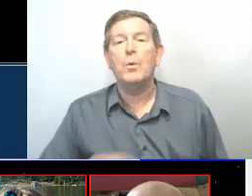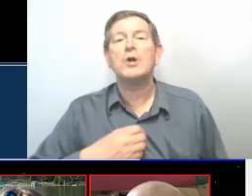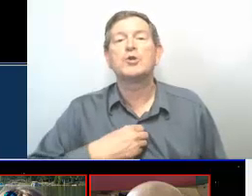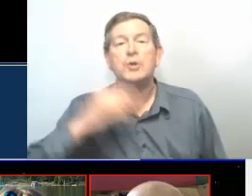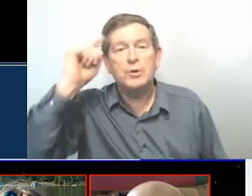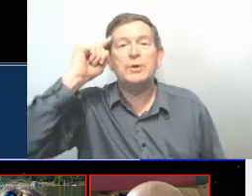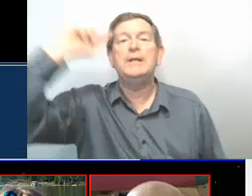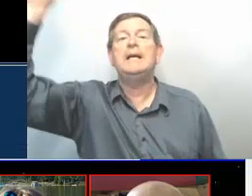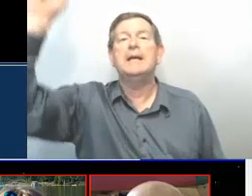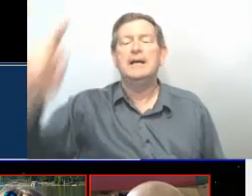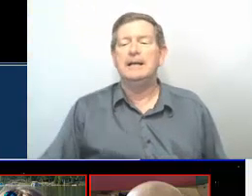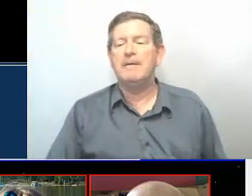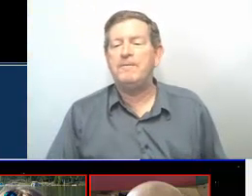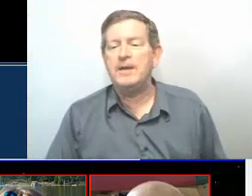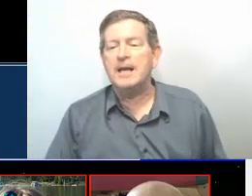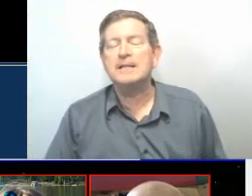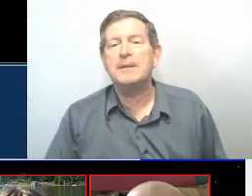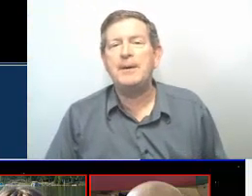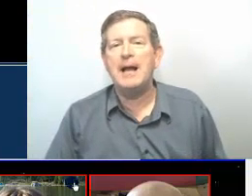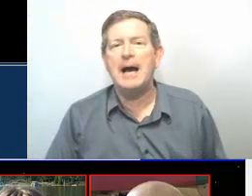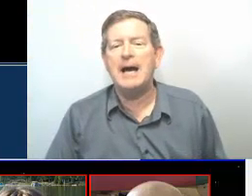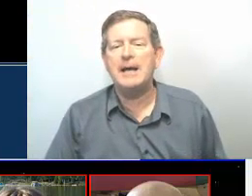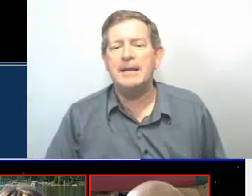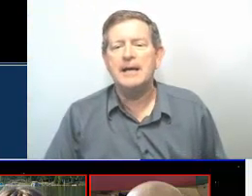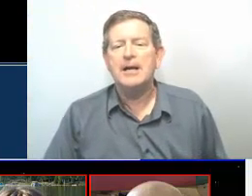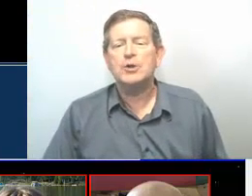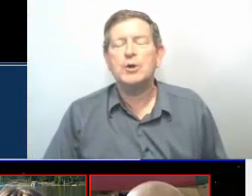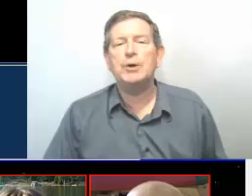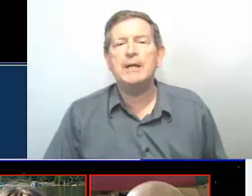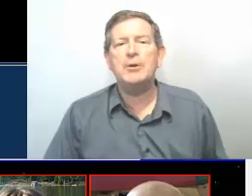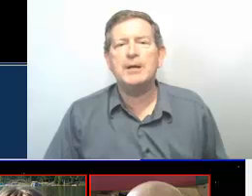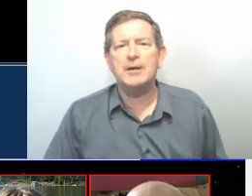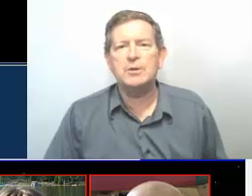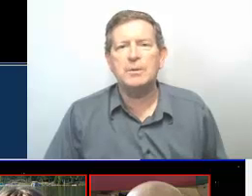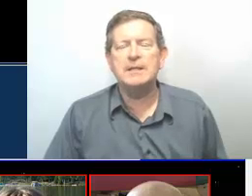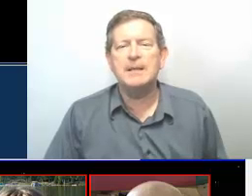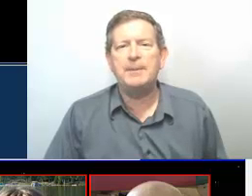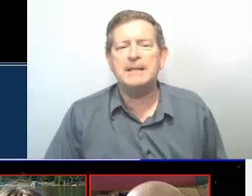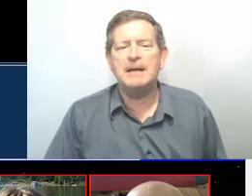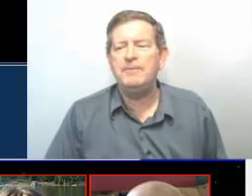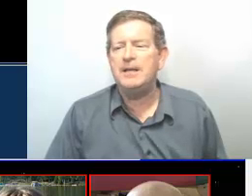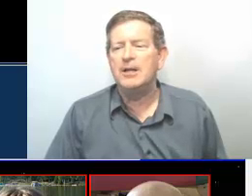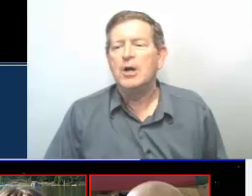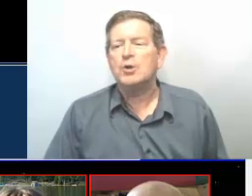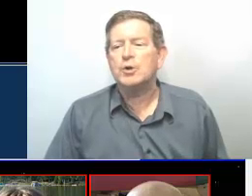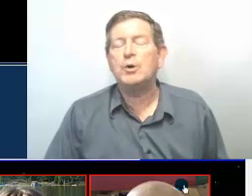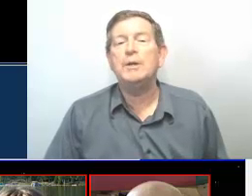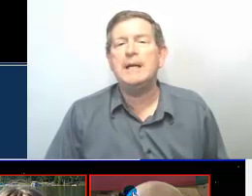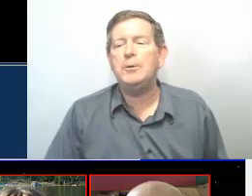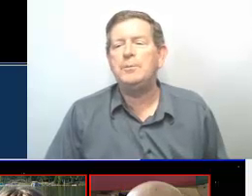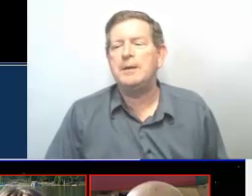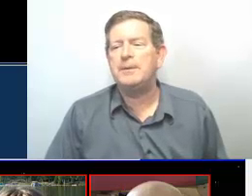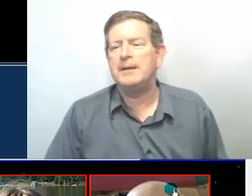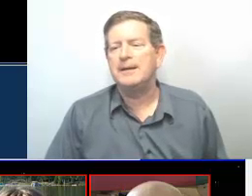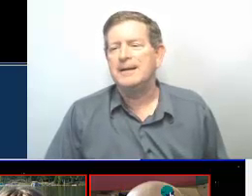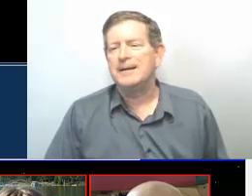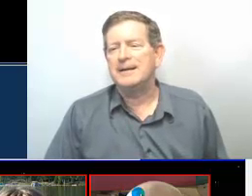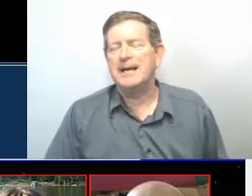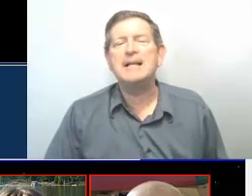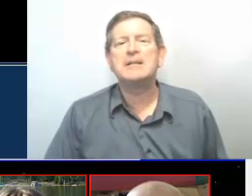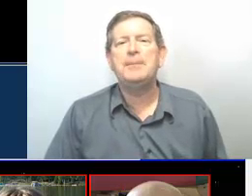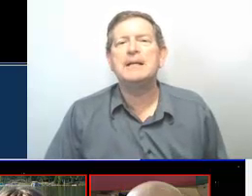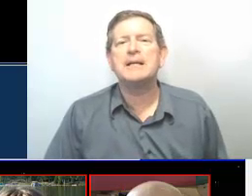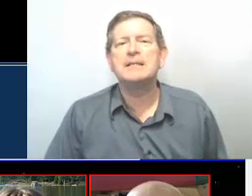Anne. Donc moi, je connais la fille. Elle s'appelle Anne. Je connais le garçon. Il s'appelle David. Je connais le